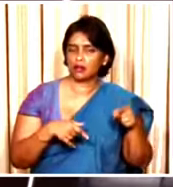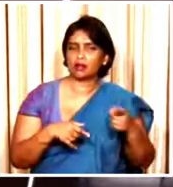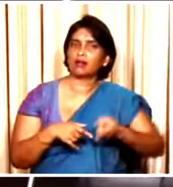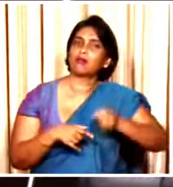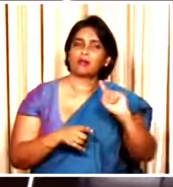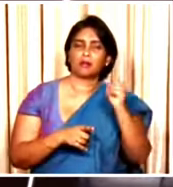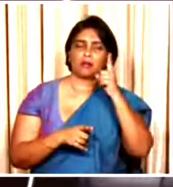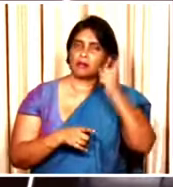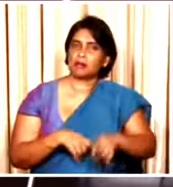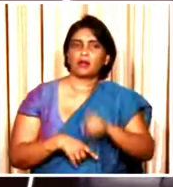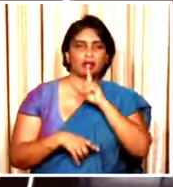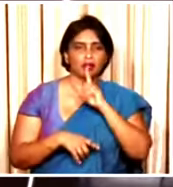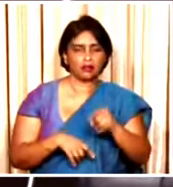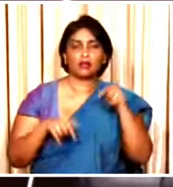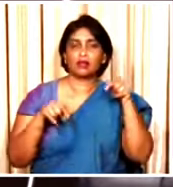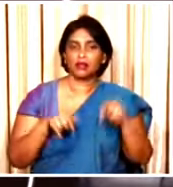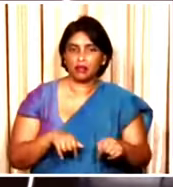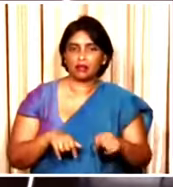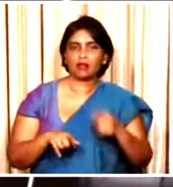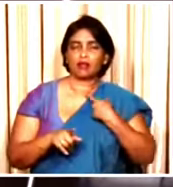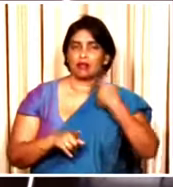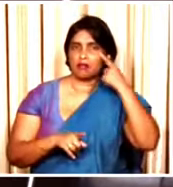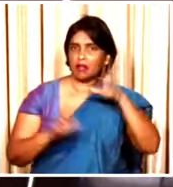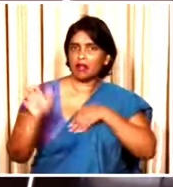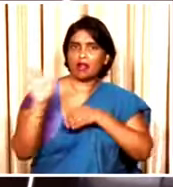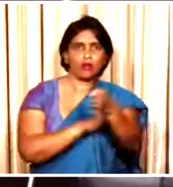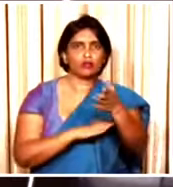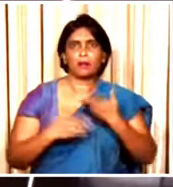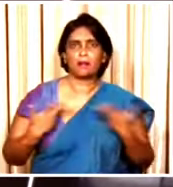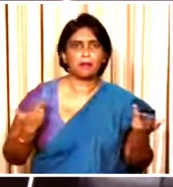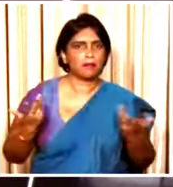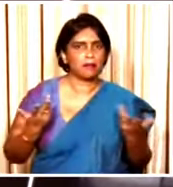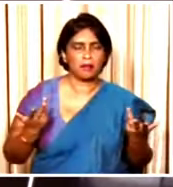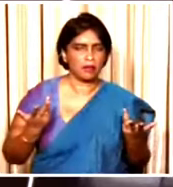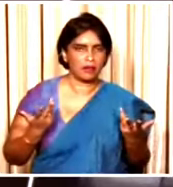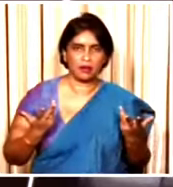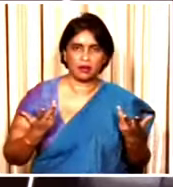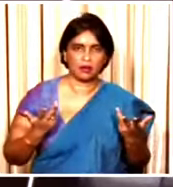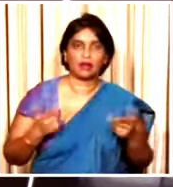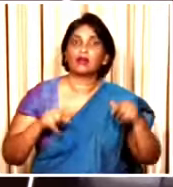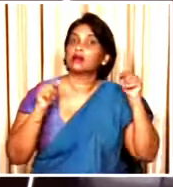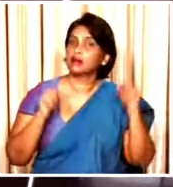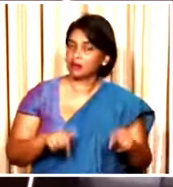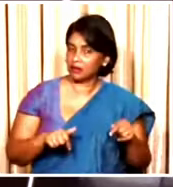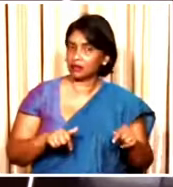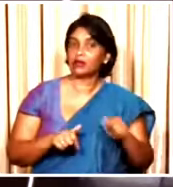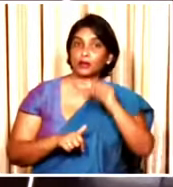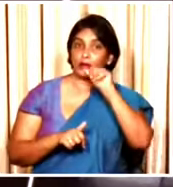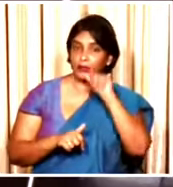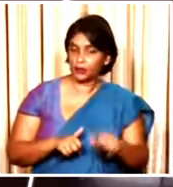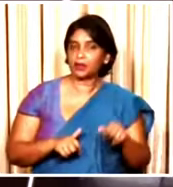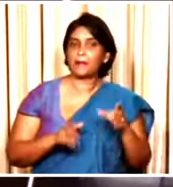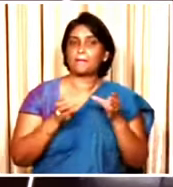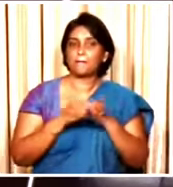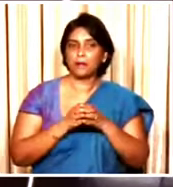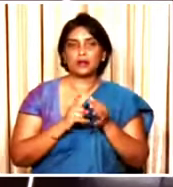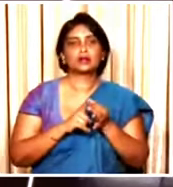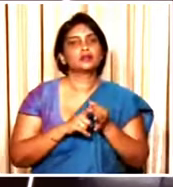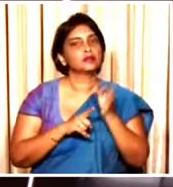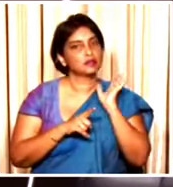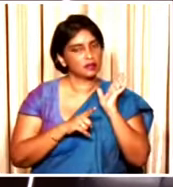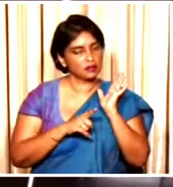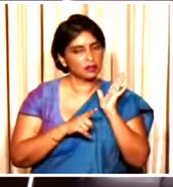නියෝගයක් නිකුත් වුණා කියලා ඇවිල්ලා එහෙම බලහත්කාරයෙන් ඇතුල් වෙන්න පුළුවන් කමක් නැහැ අද නිල වශයෙන්ම මේ පක්ෂයේ